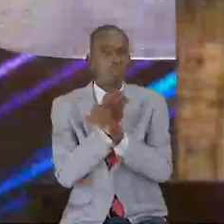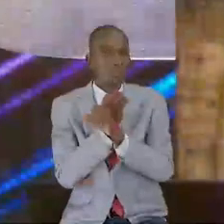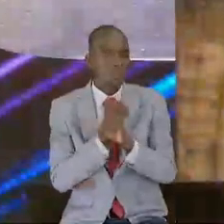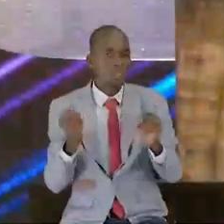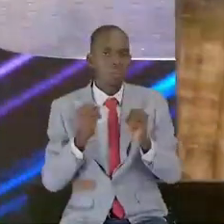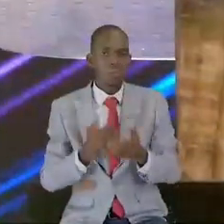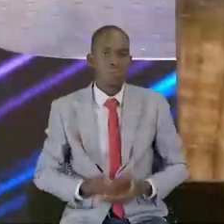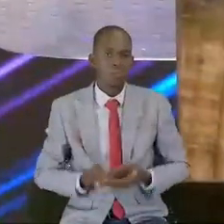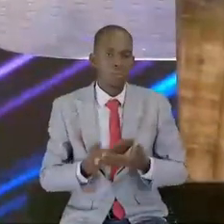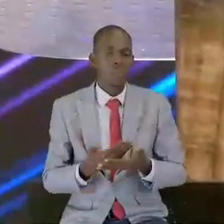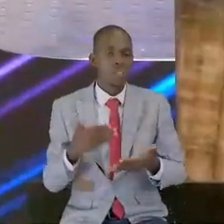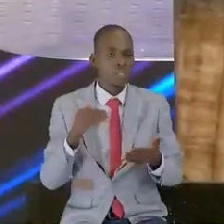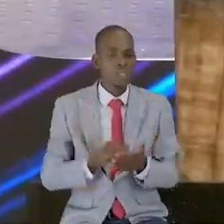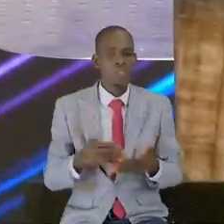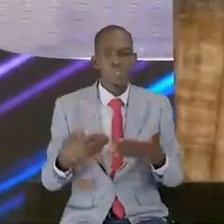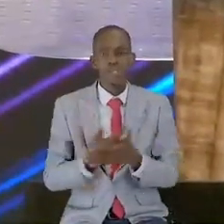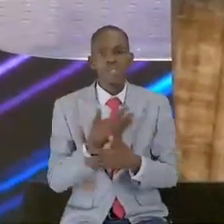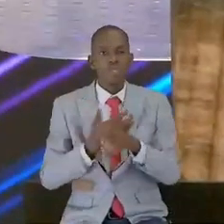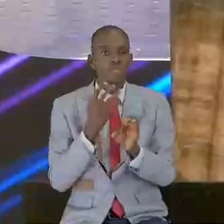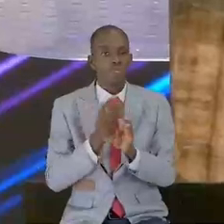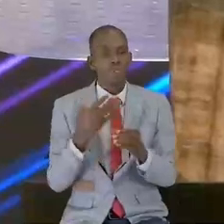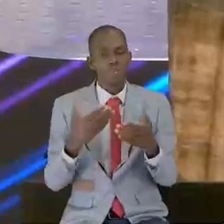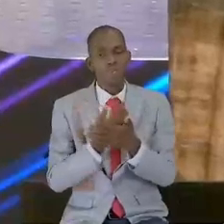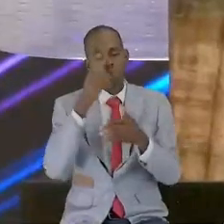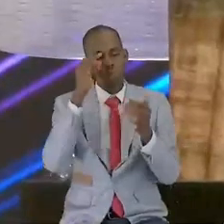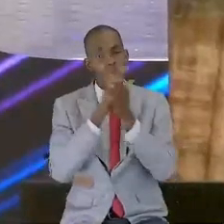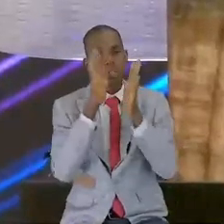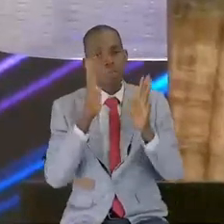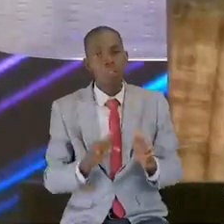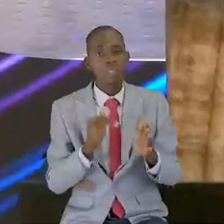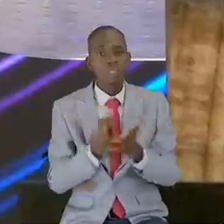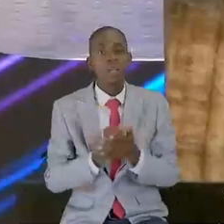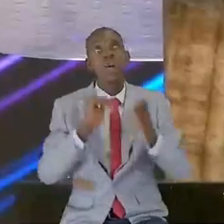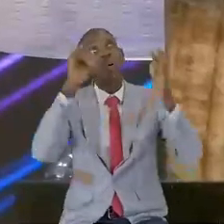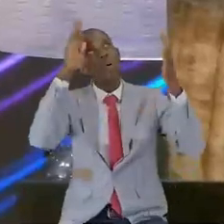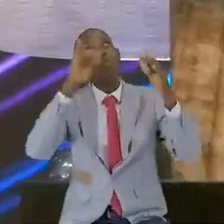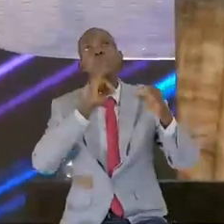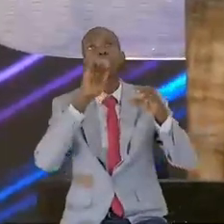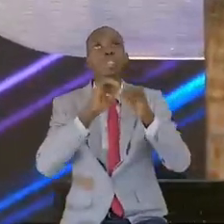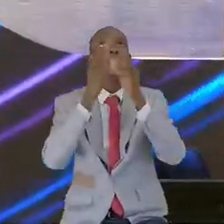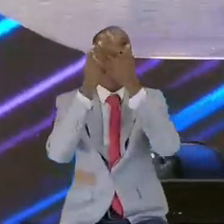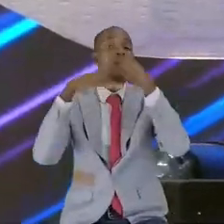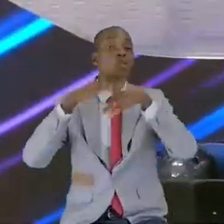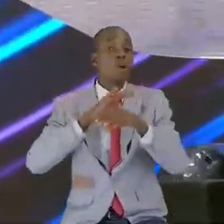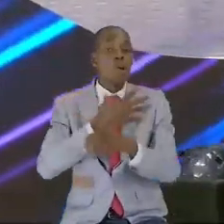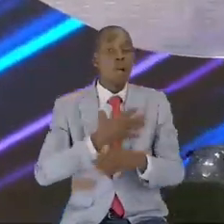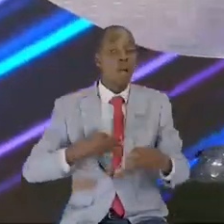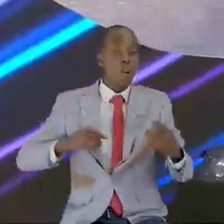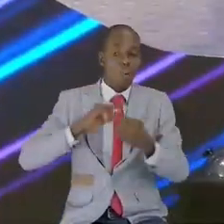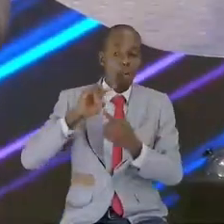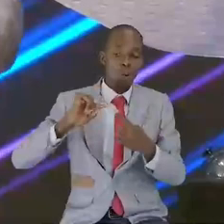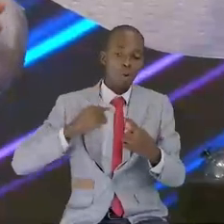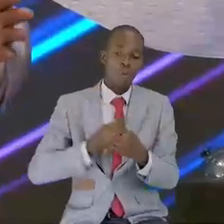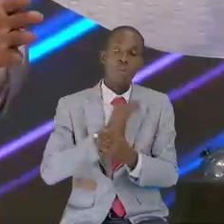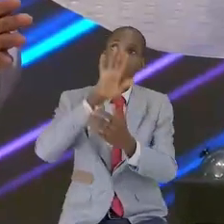toute nouvelle créature authentiquement née de nouveau. Cette espérance est au ciel. Et c'est quand nous serons là-bas,